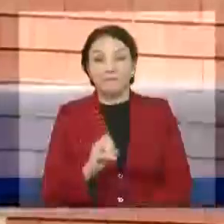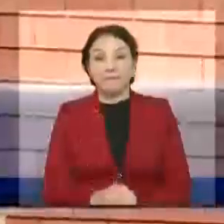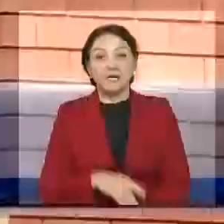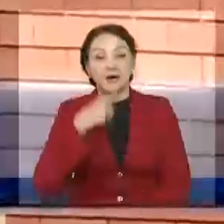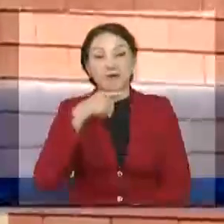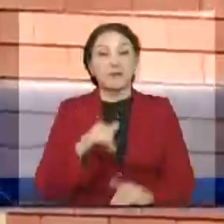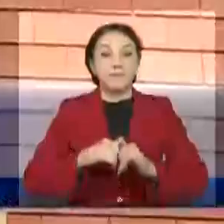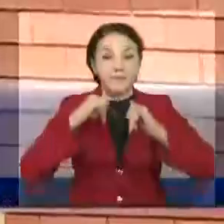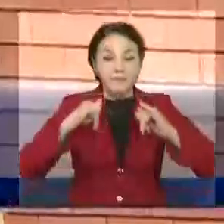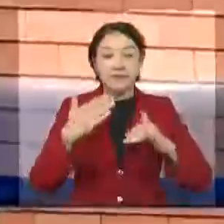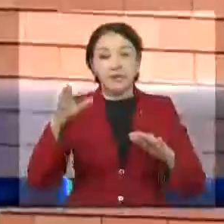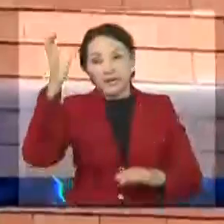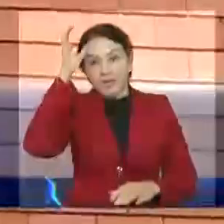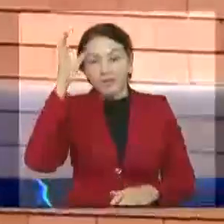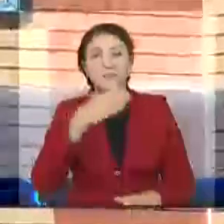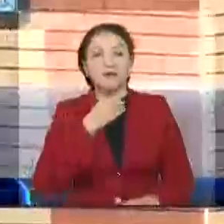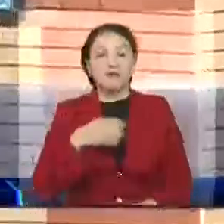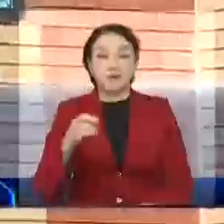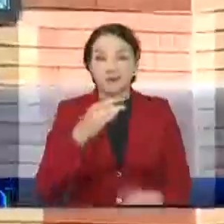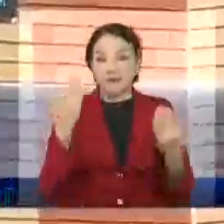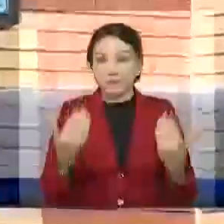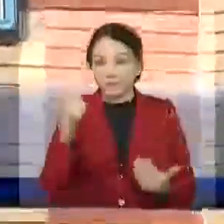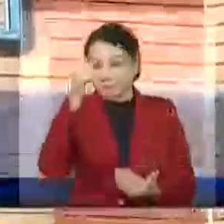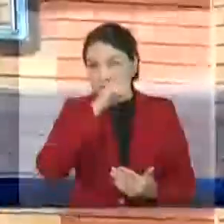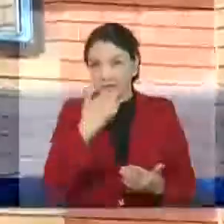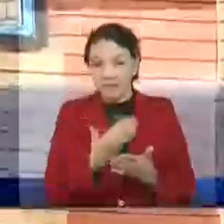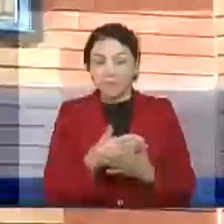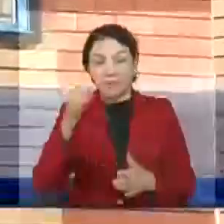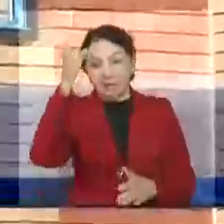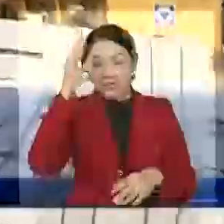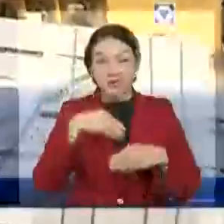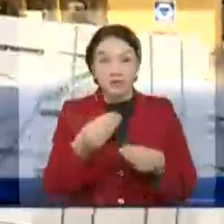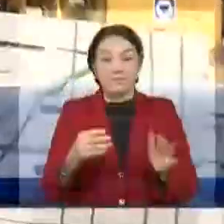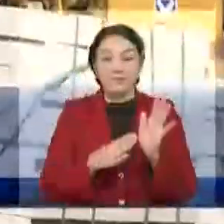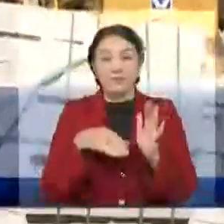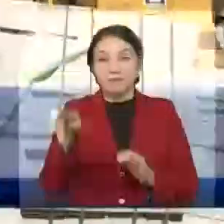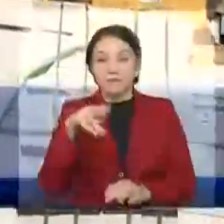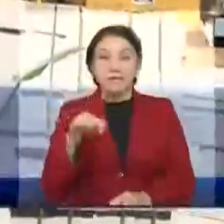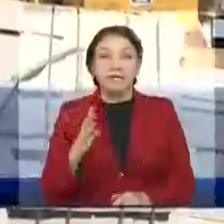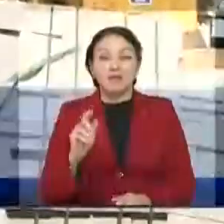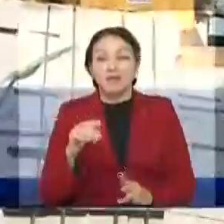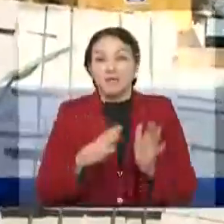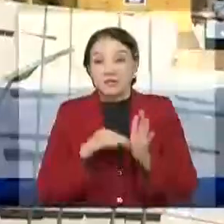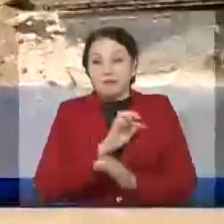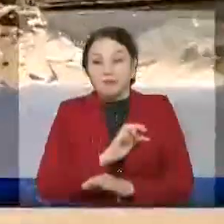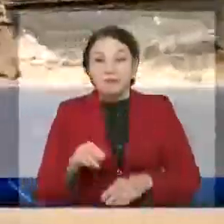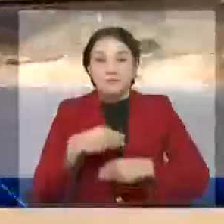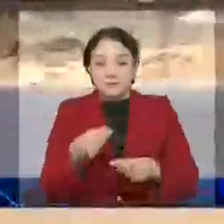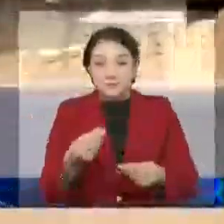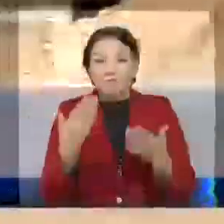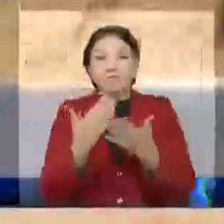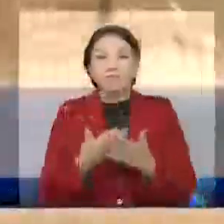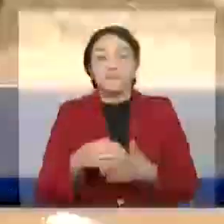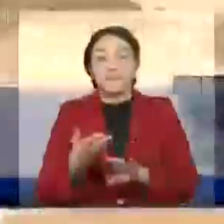Говоря в целом о развитии системы образования Мартуксского района, то в этом году местному отделу образования выделено 9 миллиардов 109 миллионов тенге. По сравнению